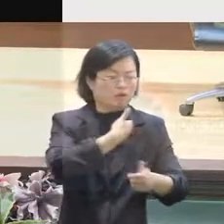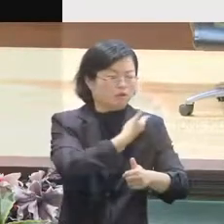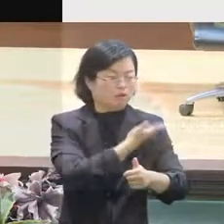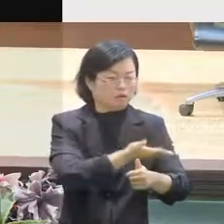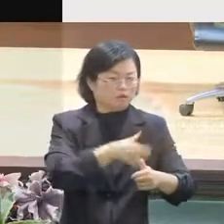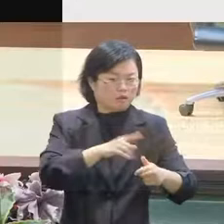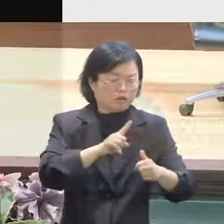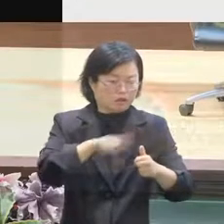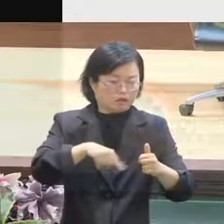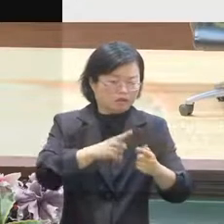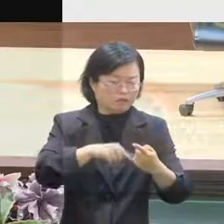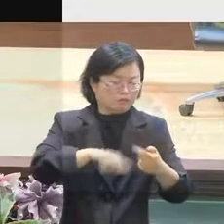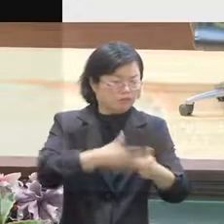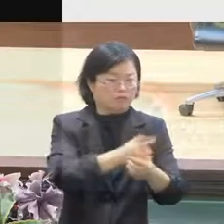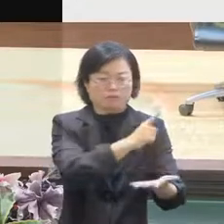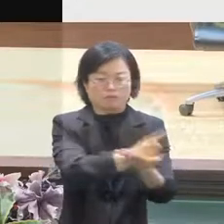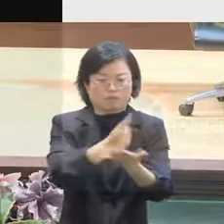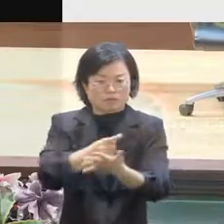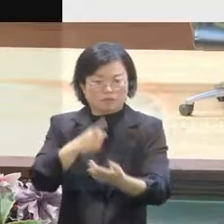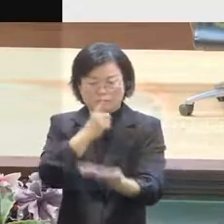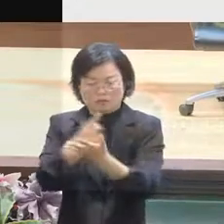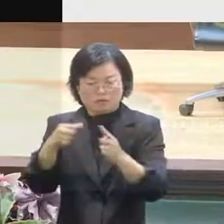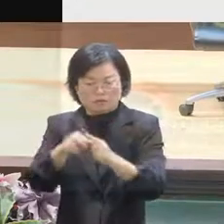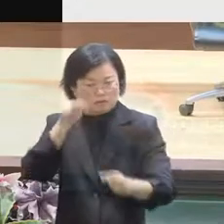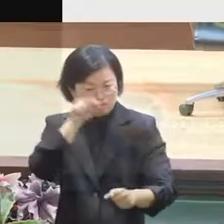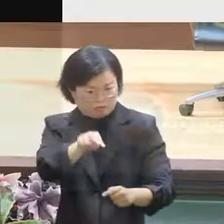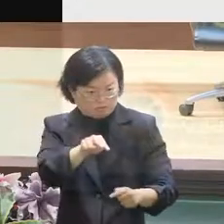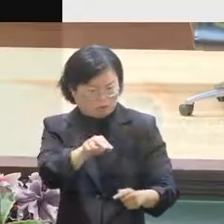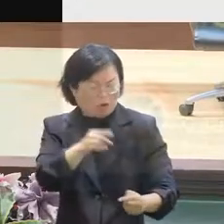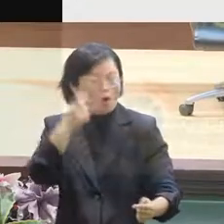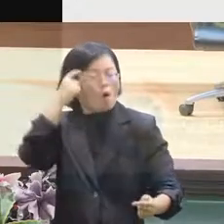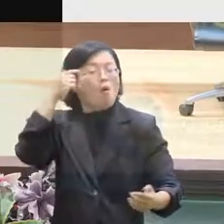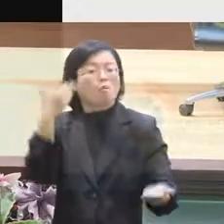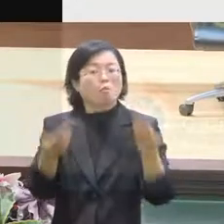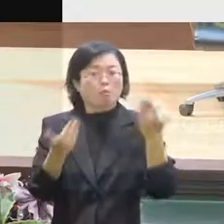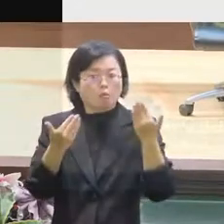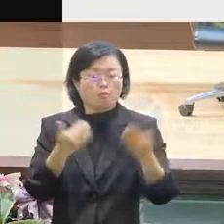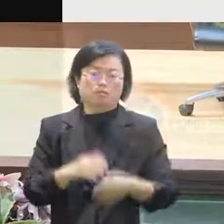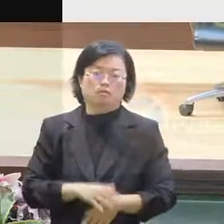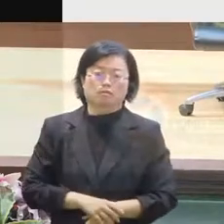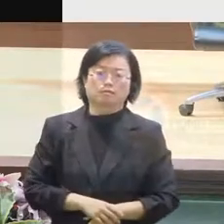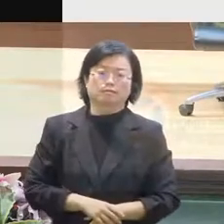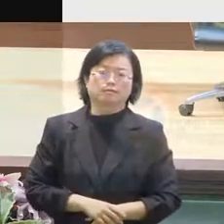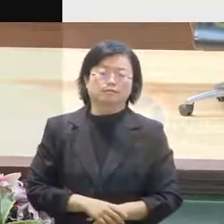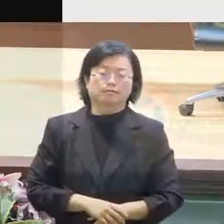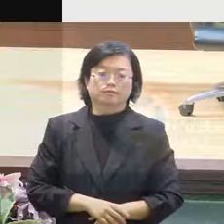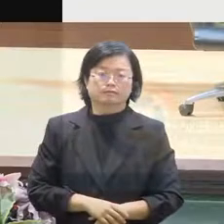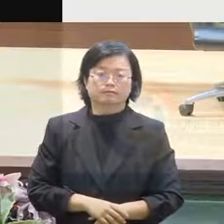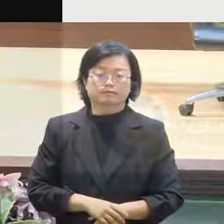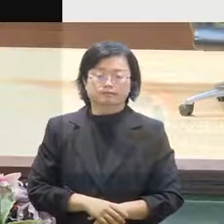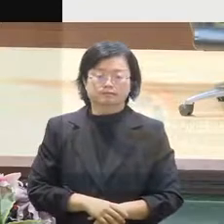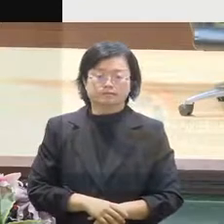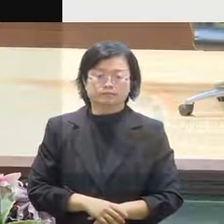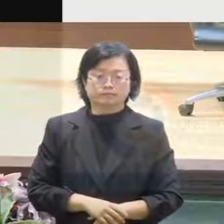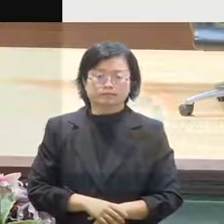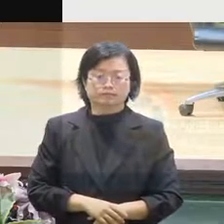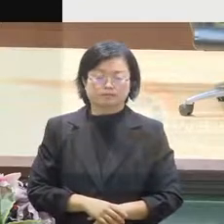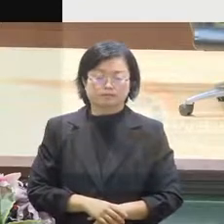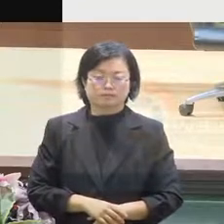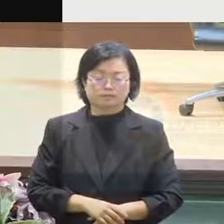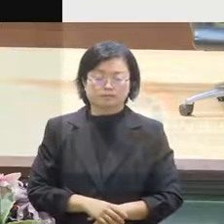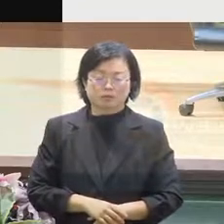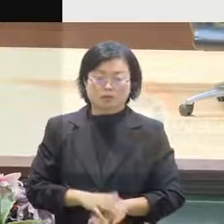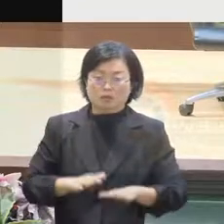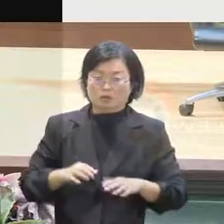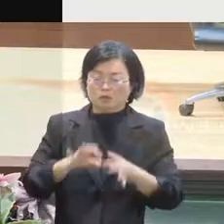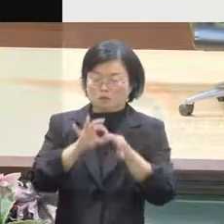够自己去看得懂，所以呢提出了 human readable 的一个方向。所以呢我们把这些最新的一些标